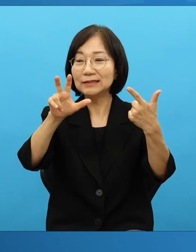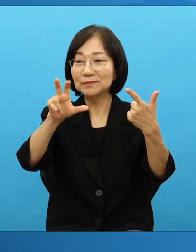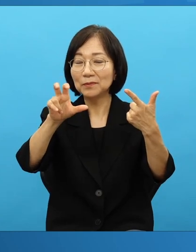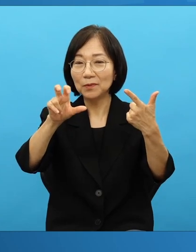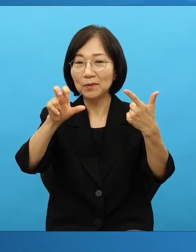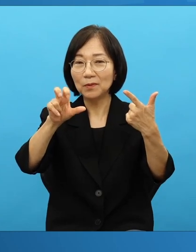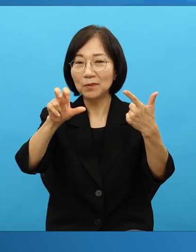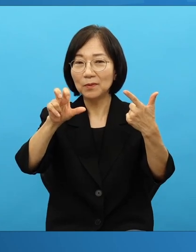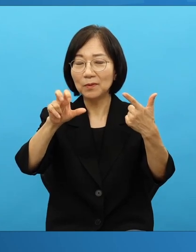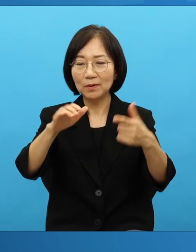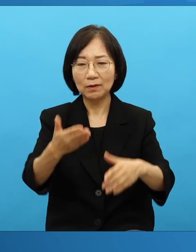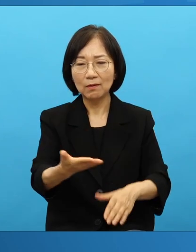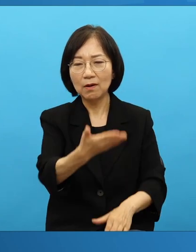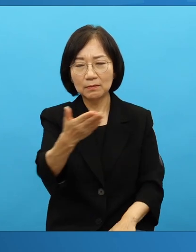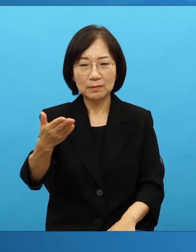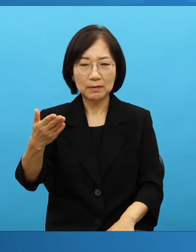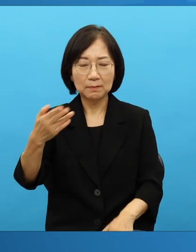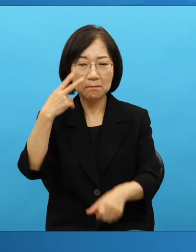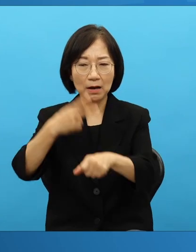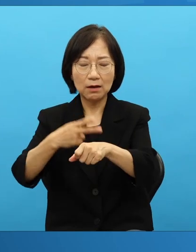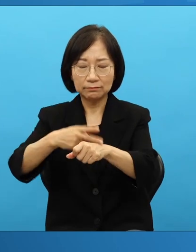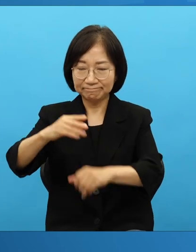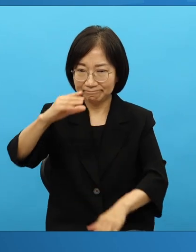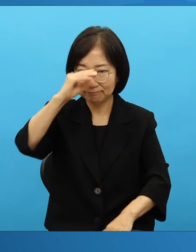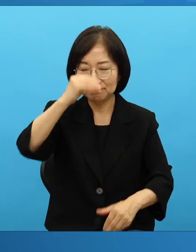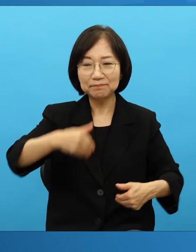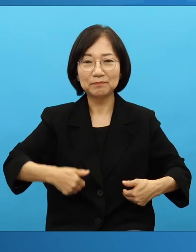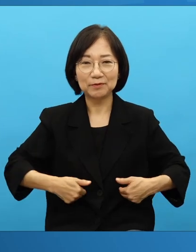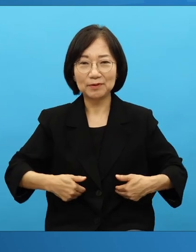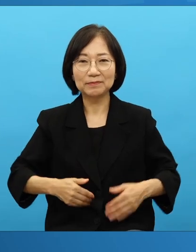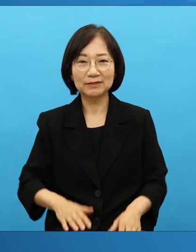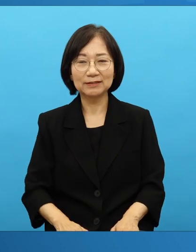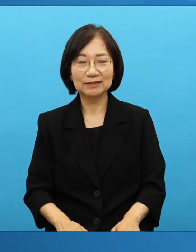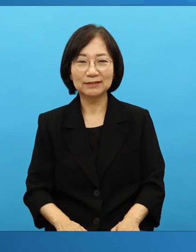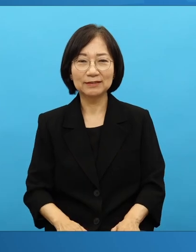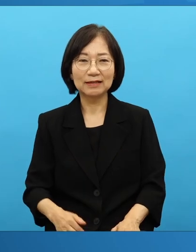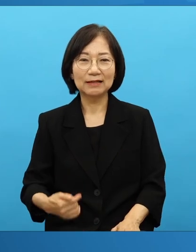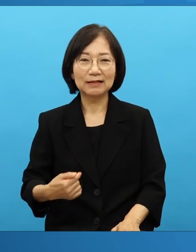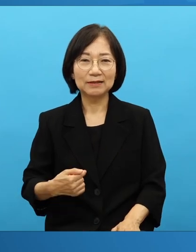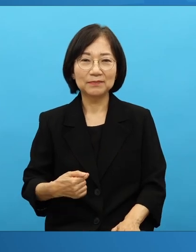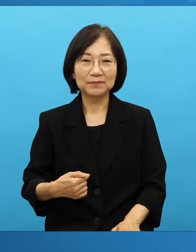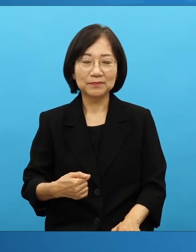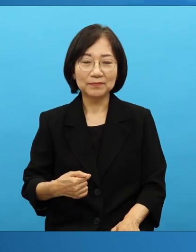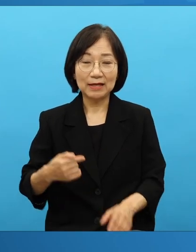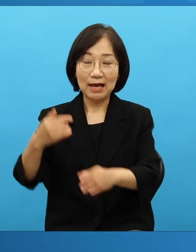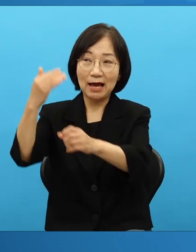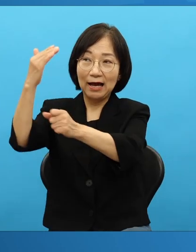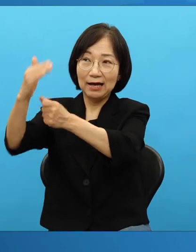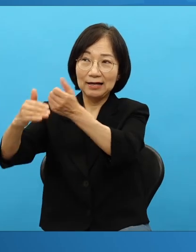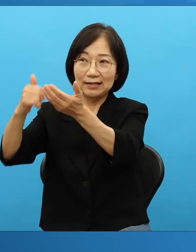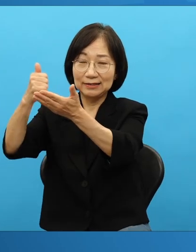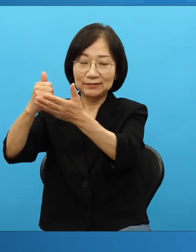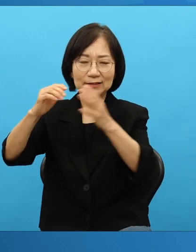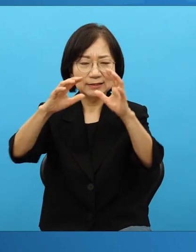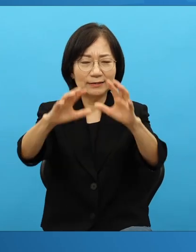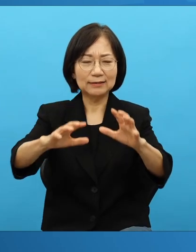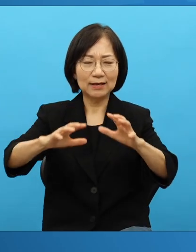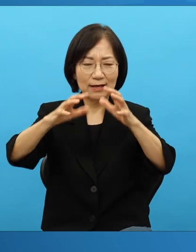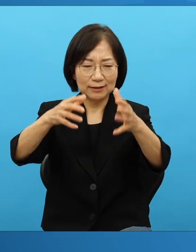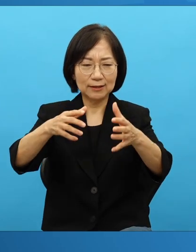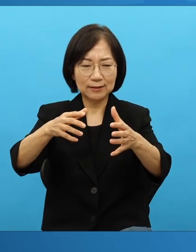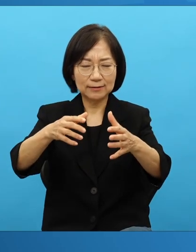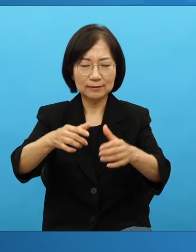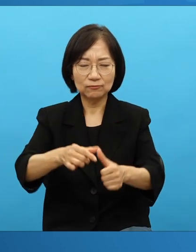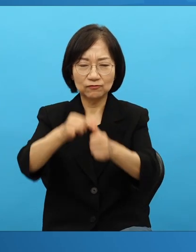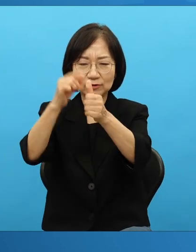돼요. 首先得出来这样的答案才行。 내가 어떻게 잘 살고 뭐 이런 정도가 하나님이 세계를 살리는 이 복음을